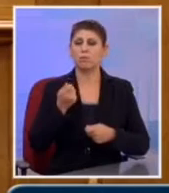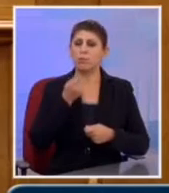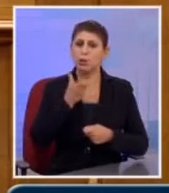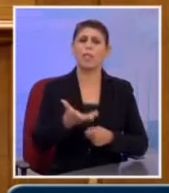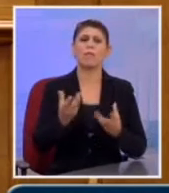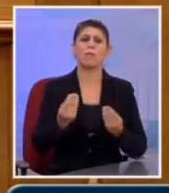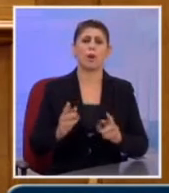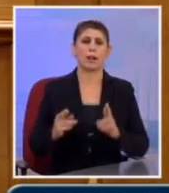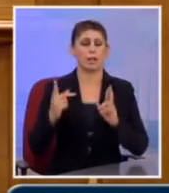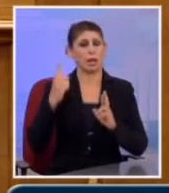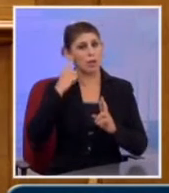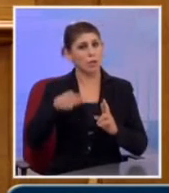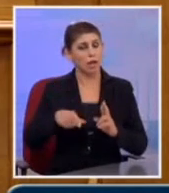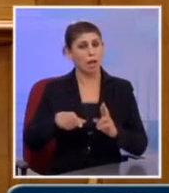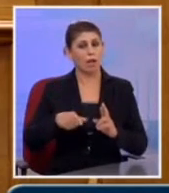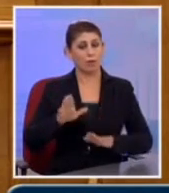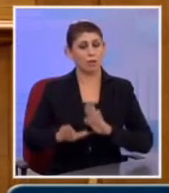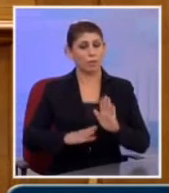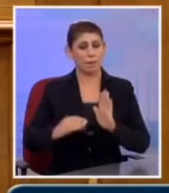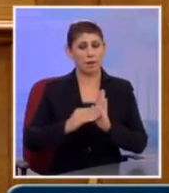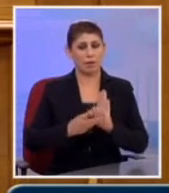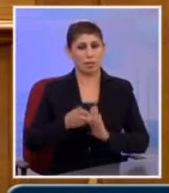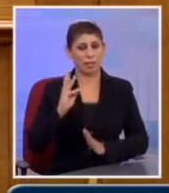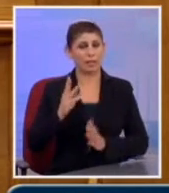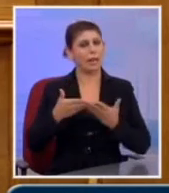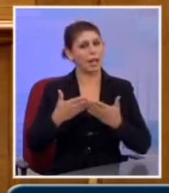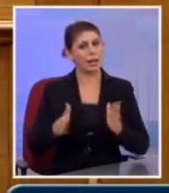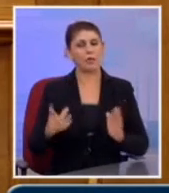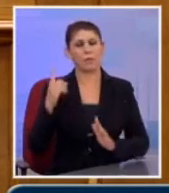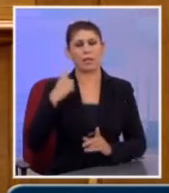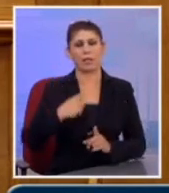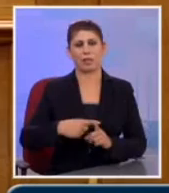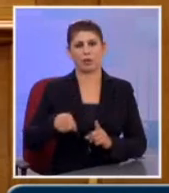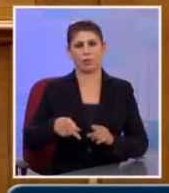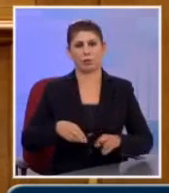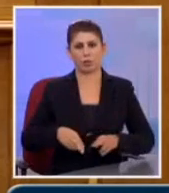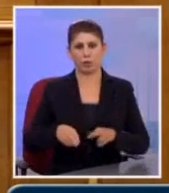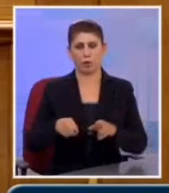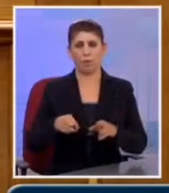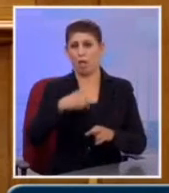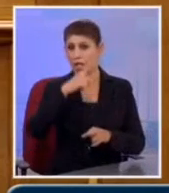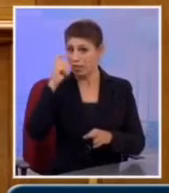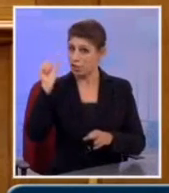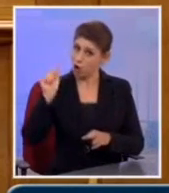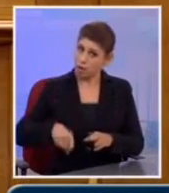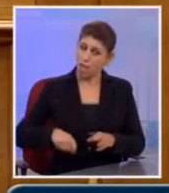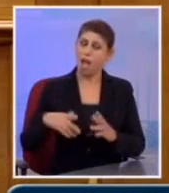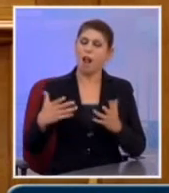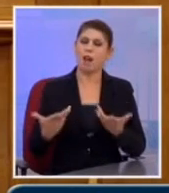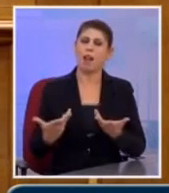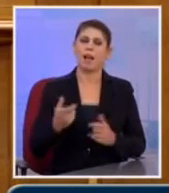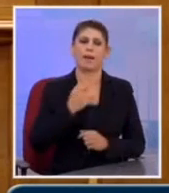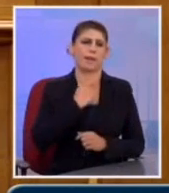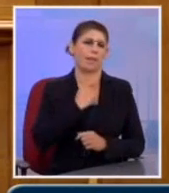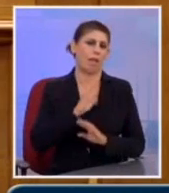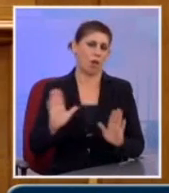αυτό το βήμα που κάνουμε με το άρθρο 13 ανοίγουμε έναν θετικό τέτοιο δρόμο, δύσκολο μεν, αλλά